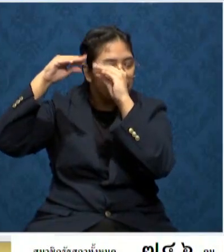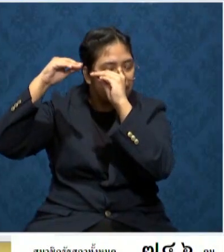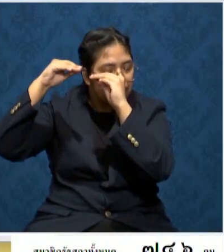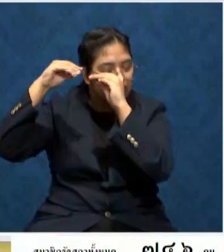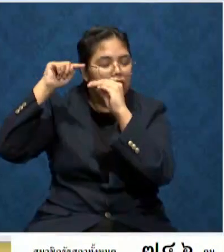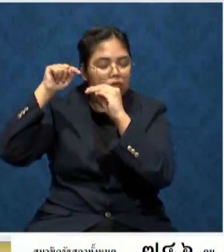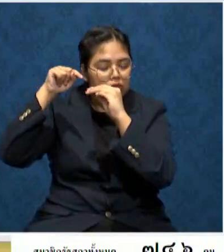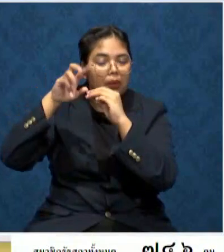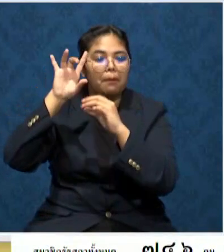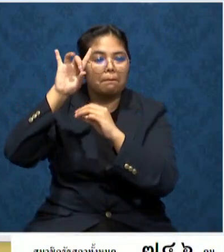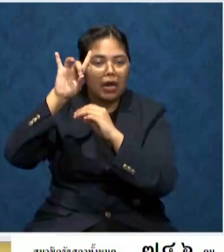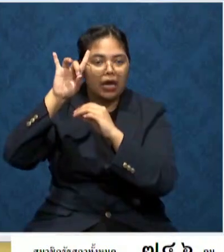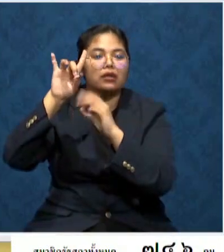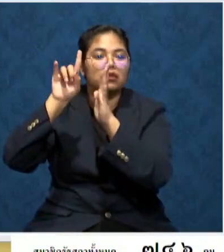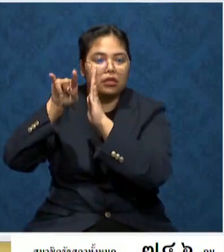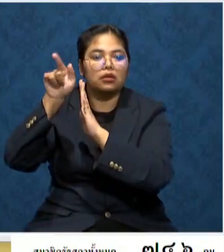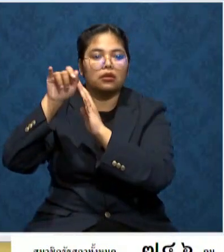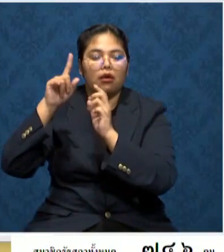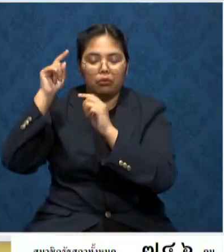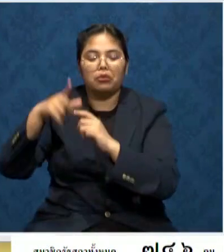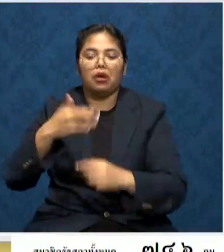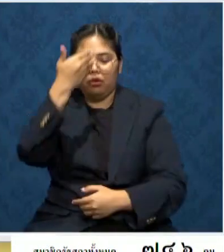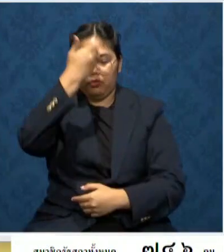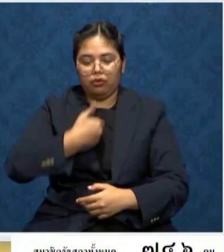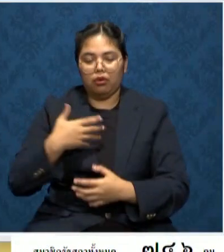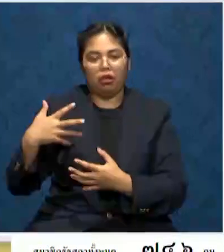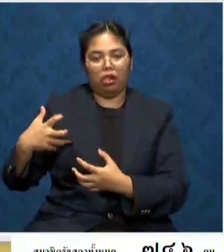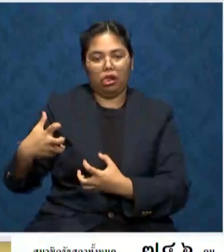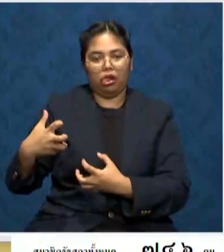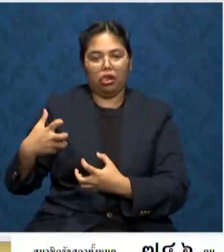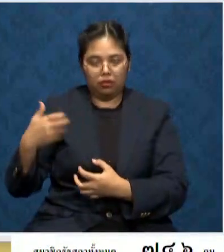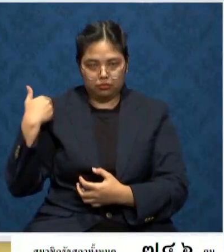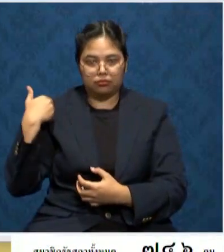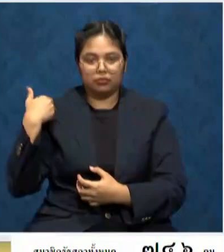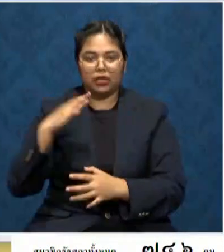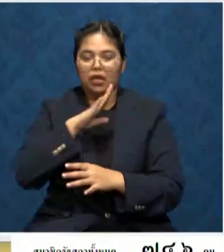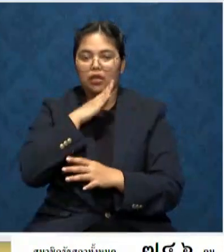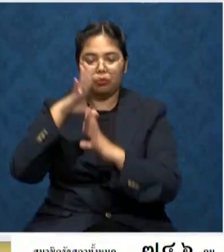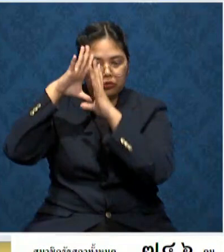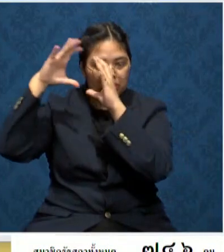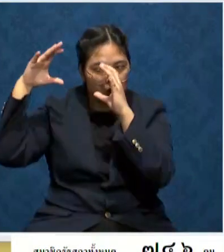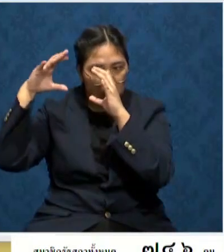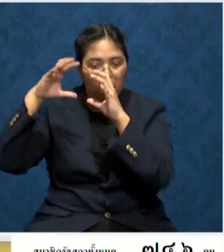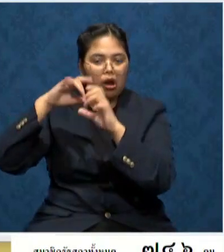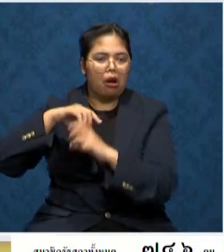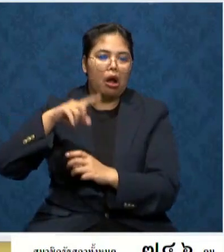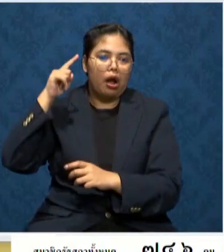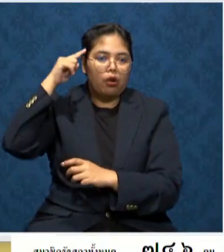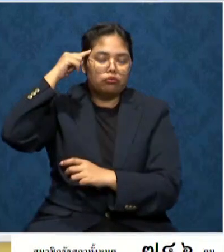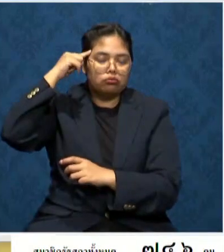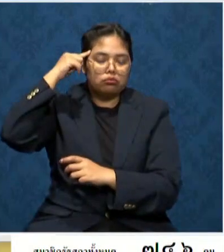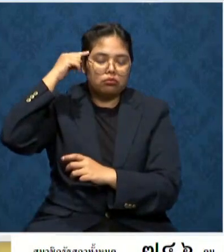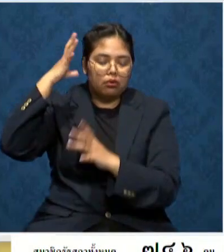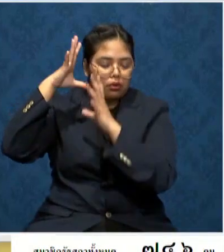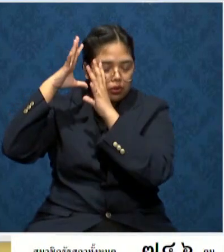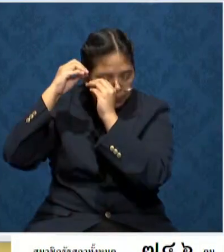ผู้ปุ่ยคนนั้นมีโอกาสทจะกาดเป็อำมาภาษและถาสมองขาดไ triggered 10 นาทีผู้ปุ่ย